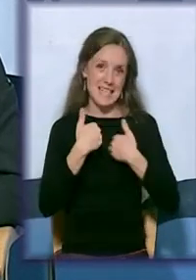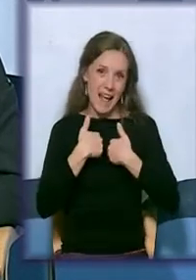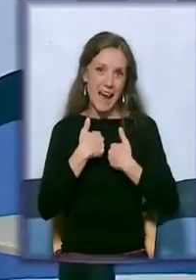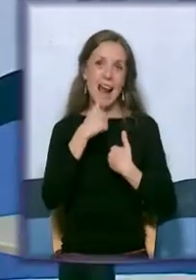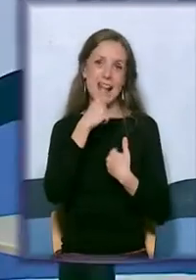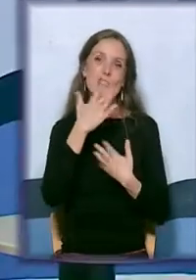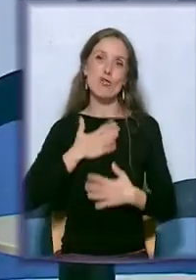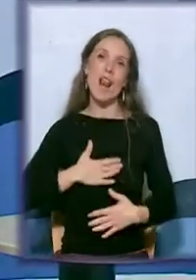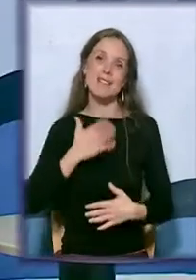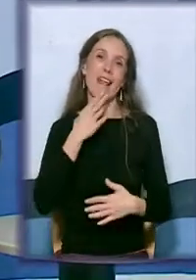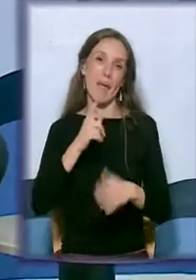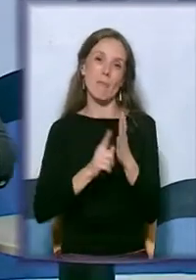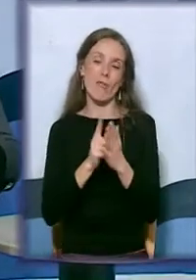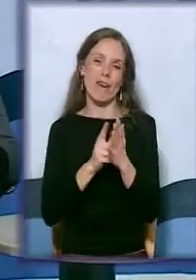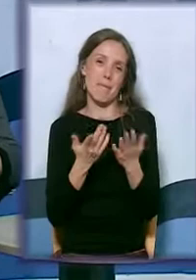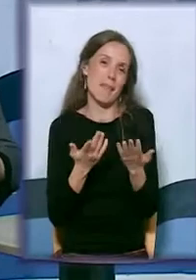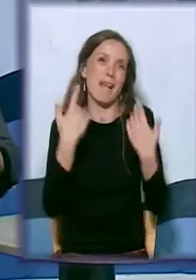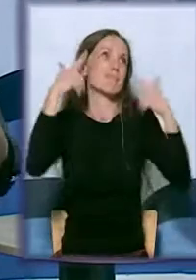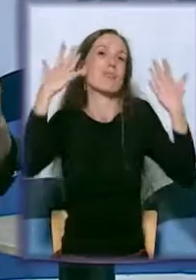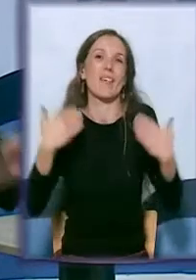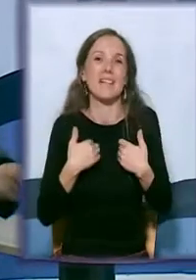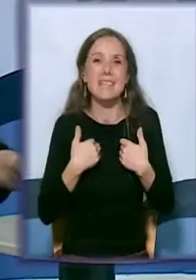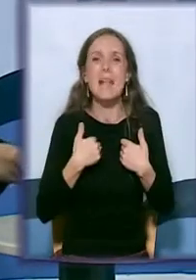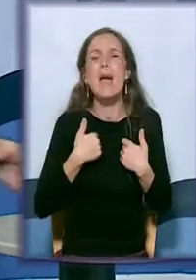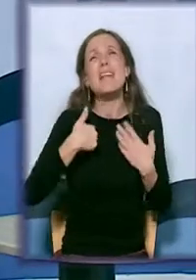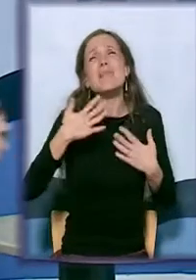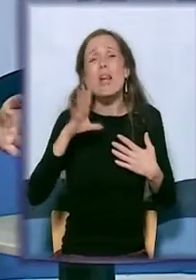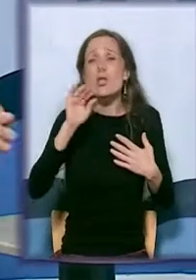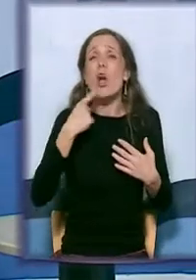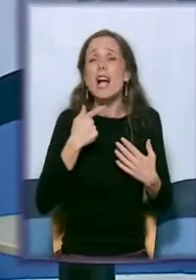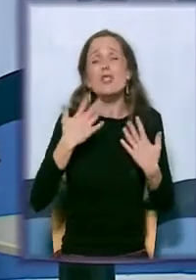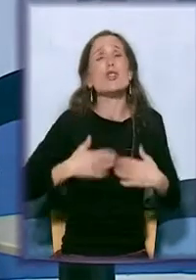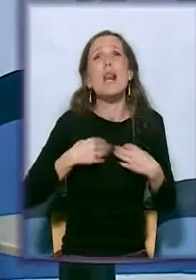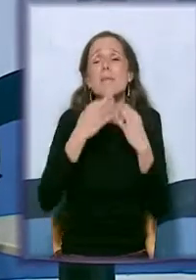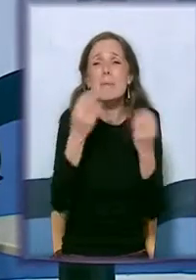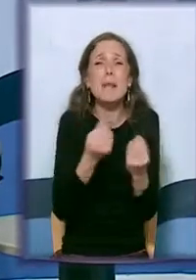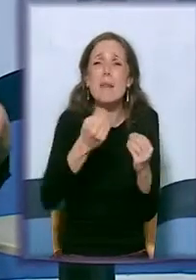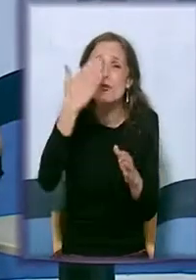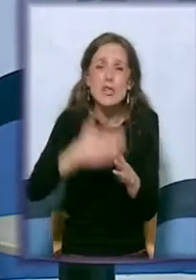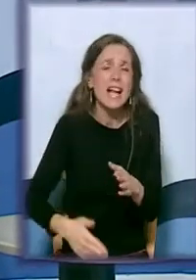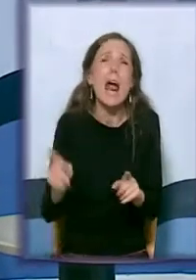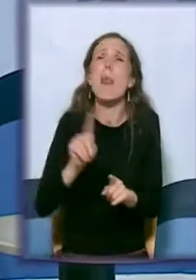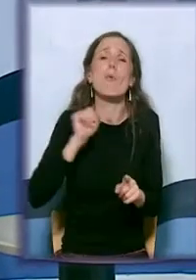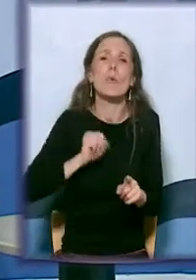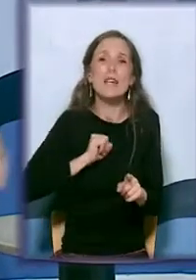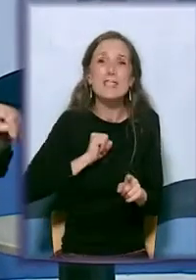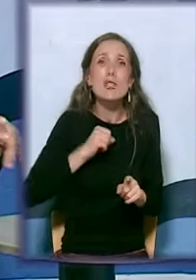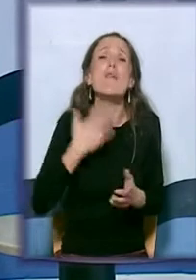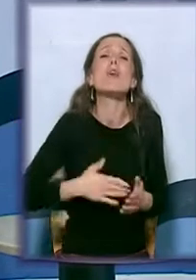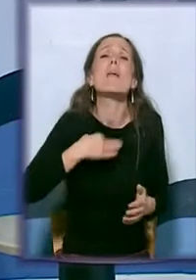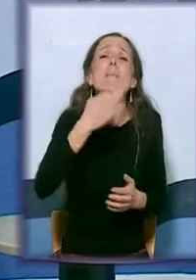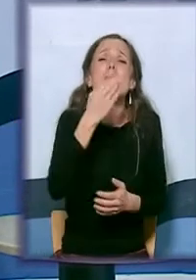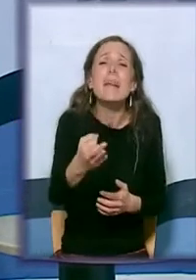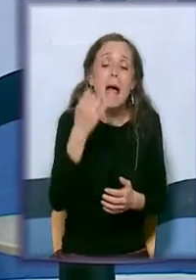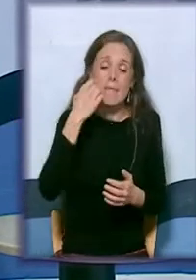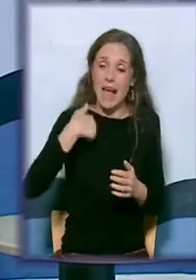A moram nešto da pitam, to sam sve nešto mislila za kraj, ali ne mogu, ja sam tako i ne mogu. Kad smo mi otešli, šta su rekli? I